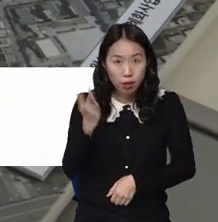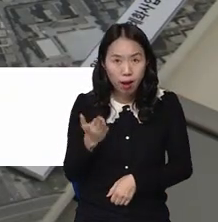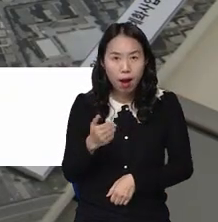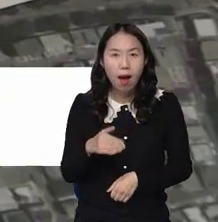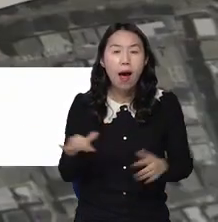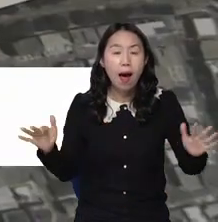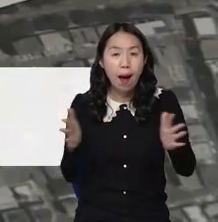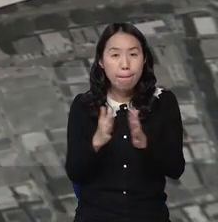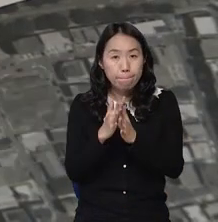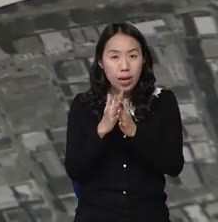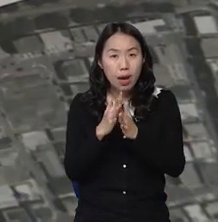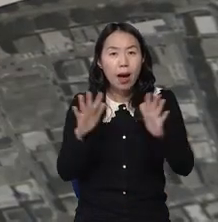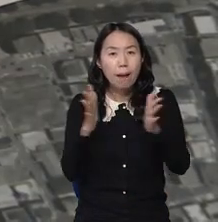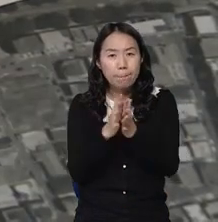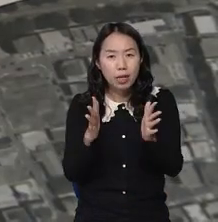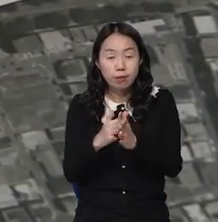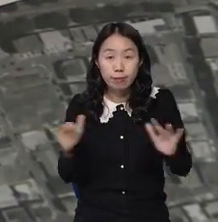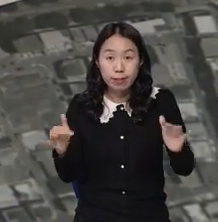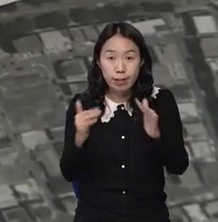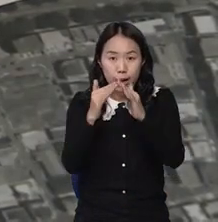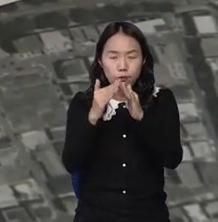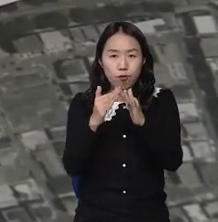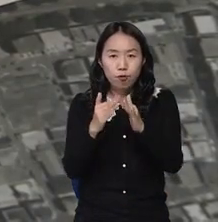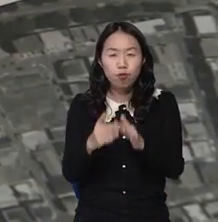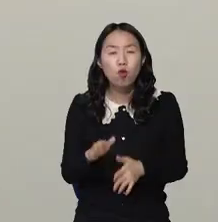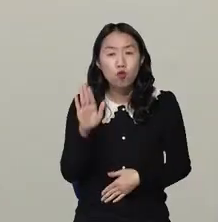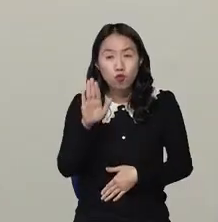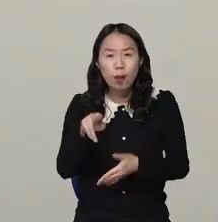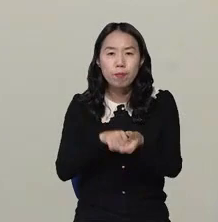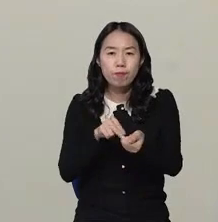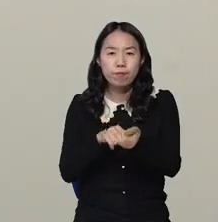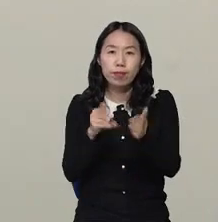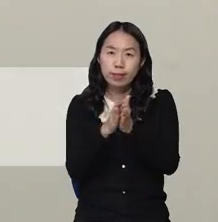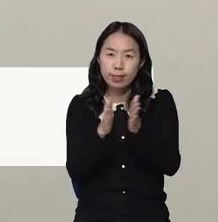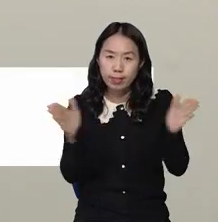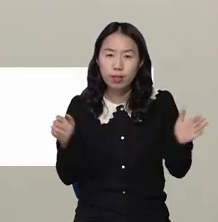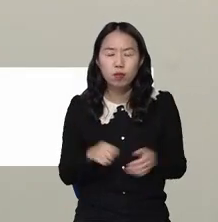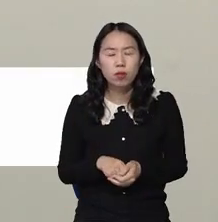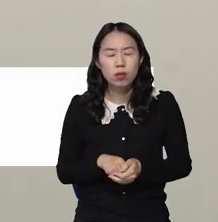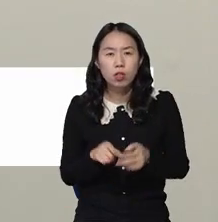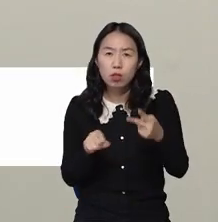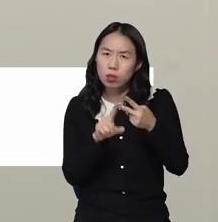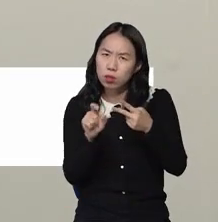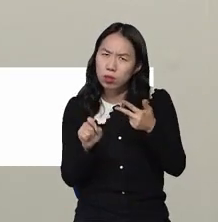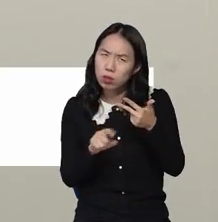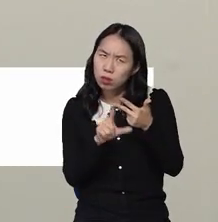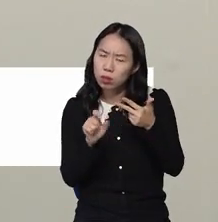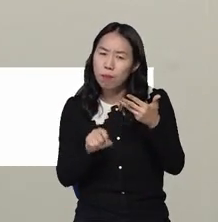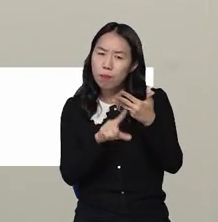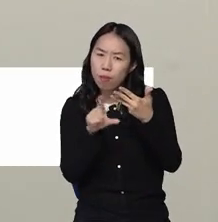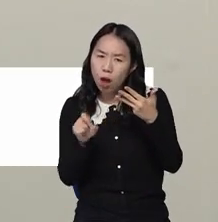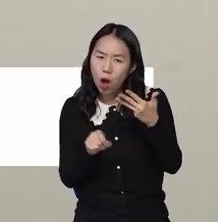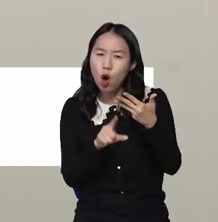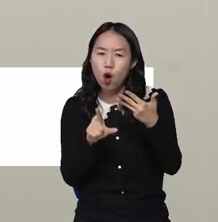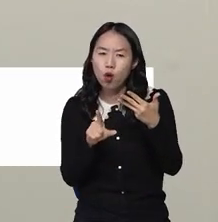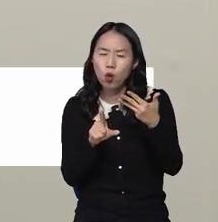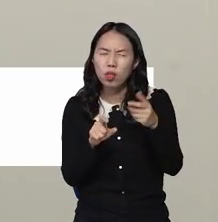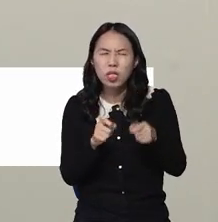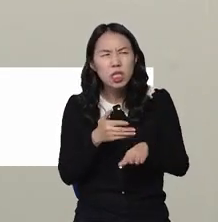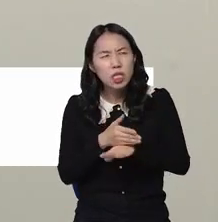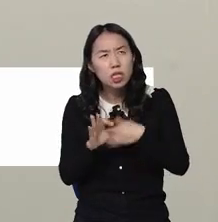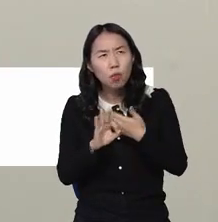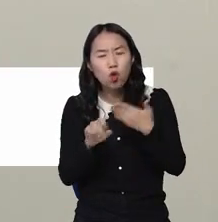착공과 함께 분양에도 나서기로 했습니다. 7, 8월, 좀 늦어지면 9월이 되겠죠. 그때쯤에는 우리가 이 아파트를 좀 분양을